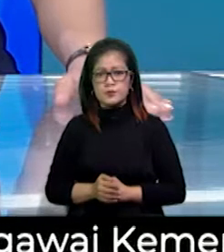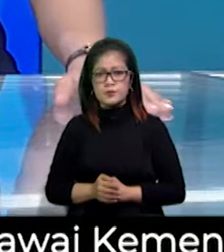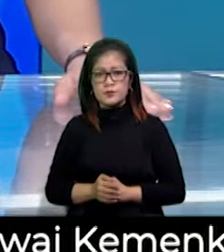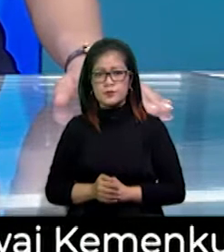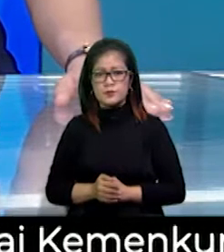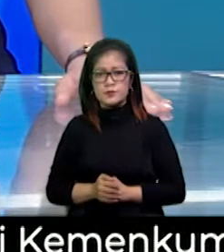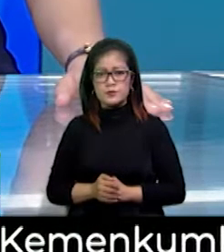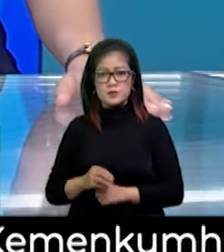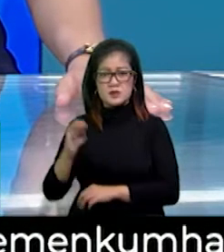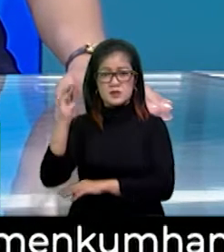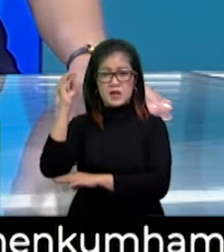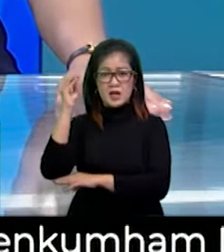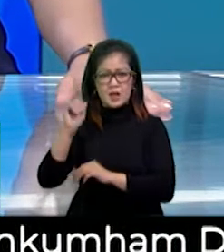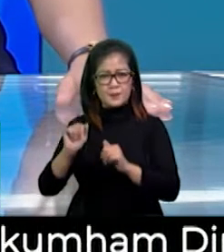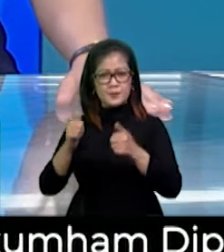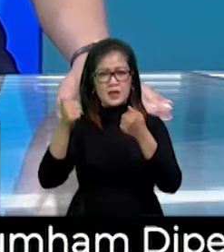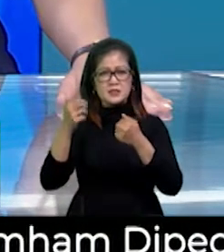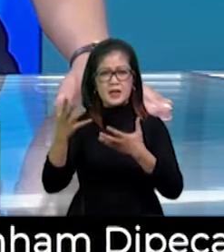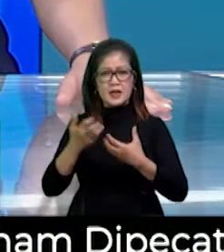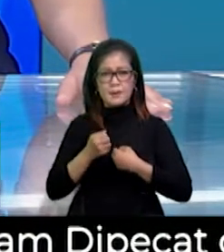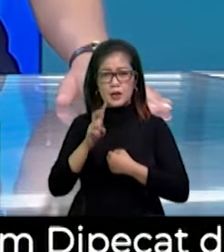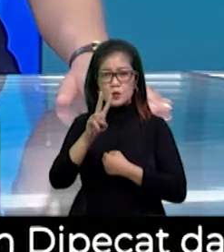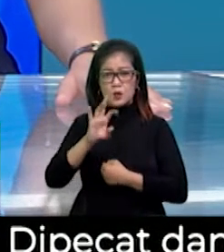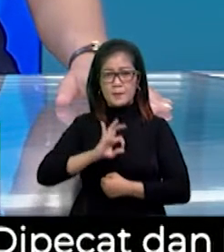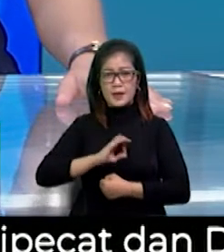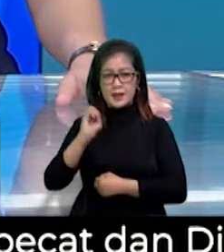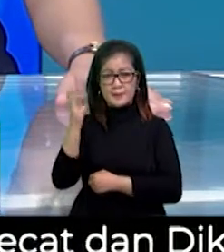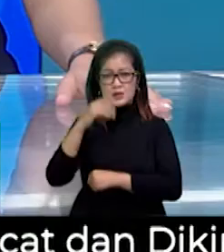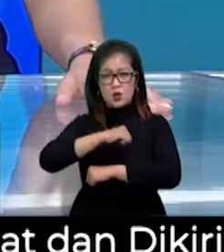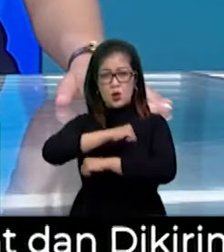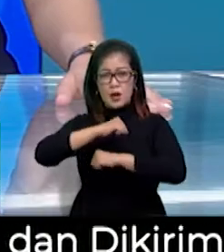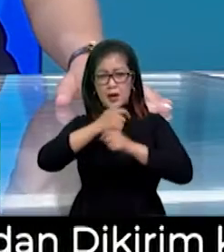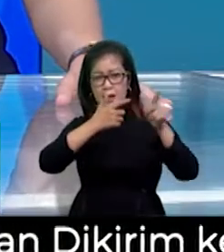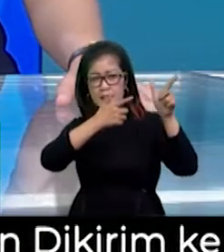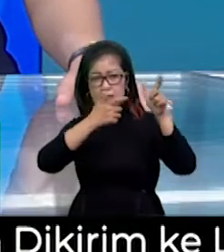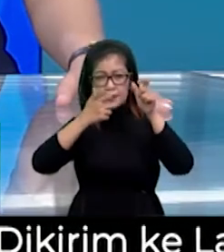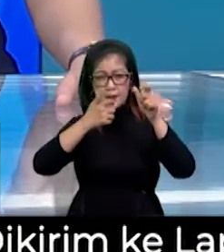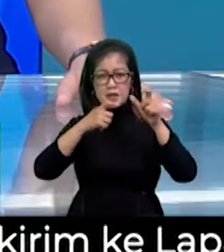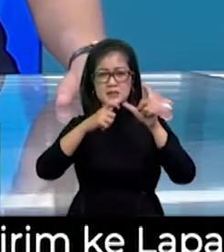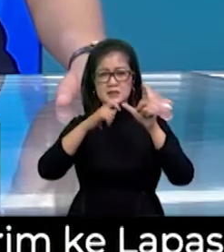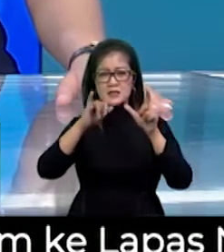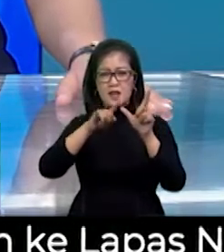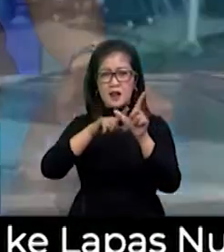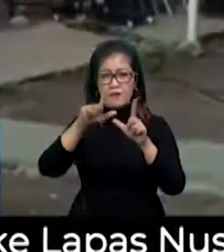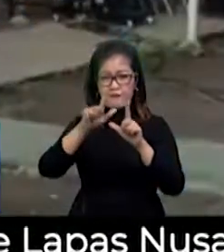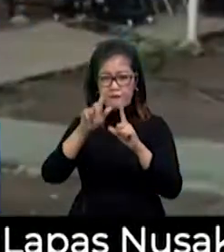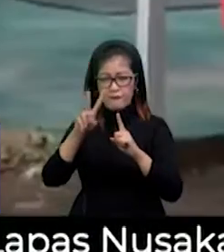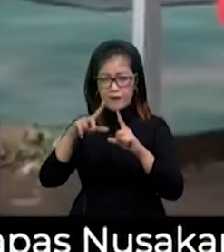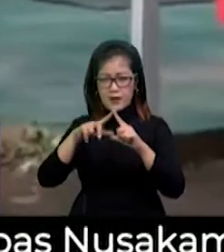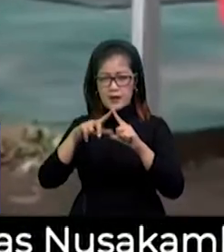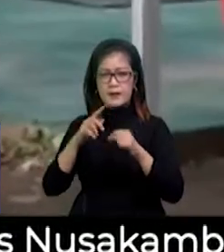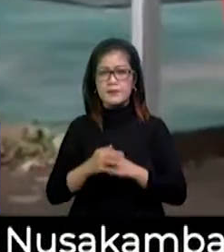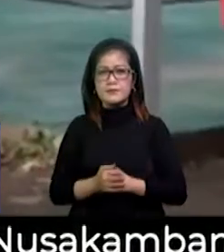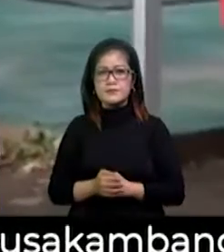DKI Jakarta berhasil meraih 2 medali emas dari cabang olahraga menembak outdoor atas nama Sylvia Silimang. Di ajang Grand Final